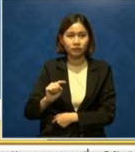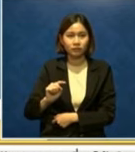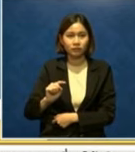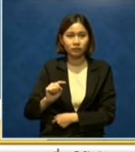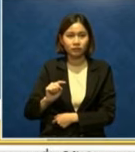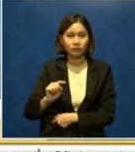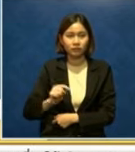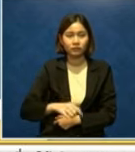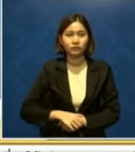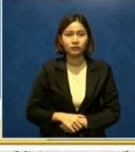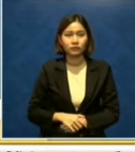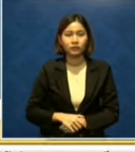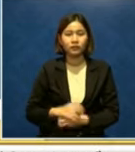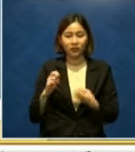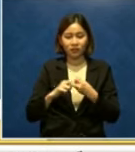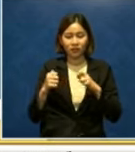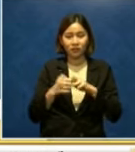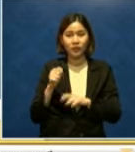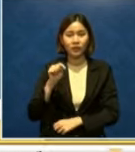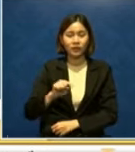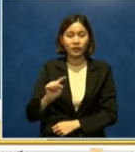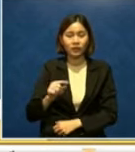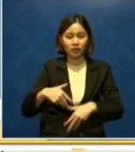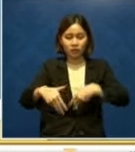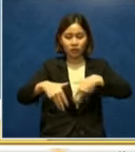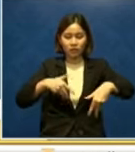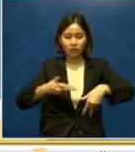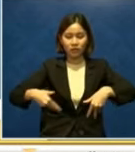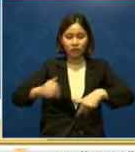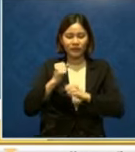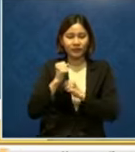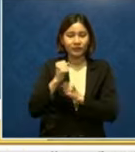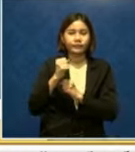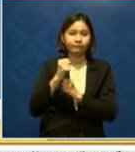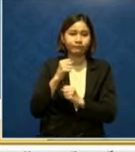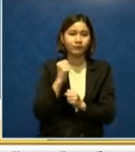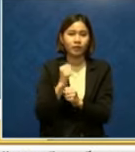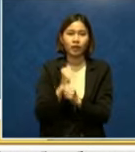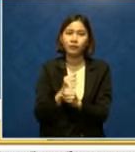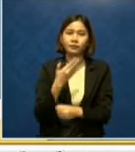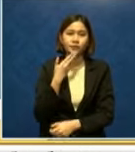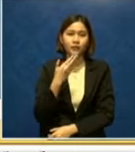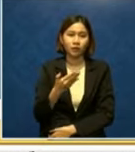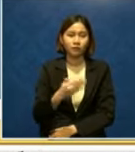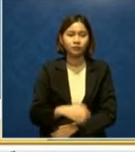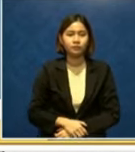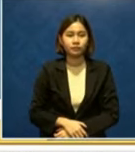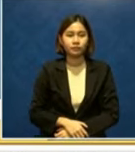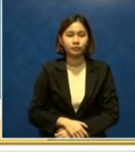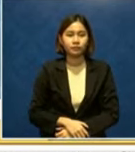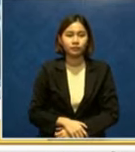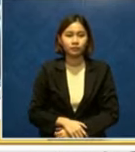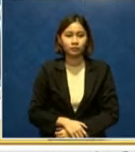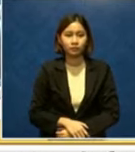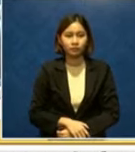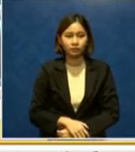อ่าปัญหานี้พี่น้องประชาชนต้องต่อสู้กันมาโดยตลอดเอาสไลด์ลงได้เลย